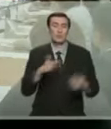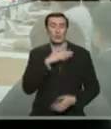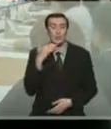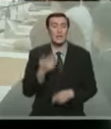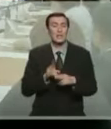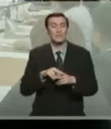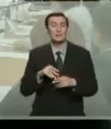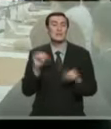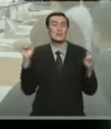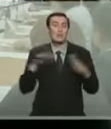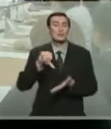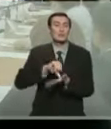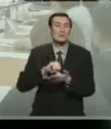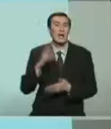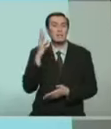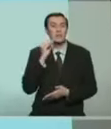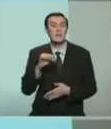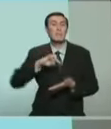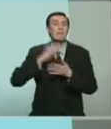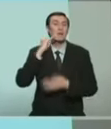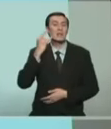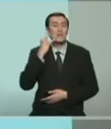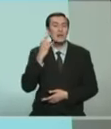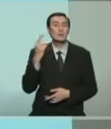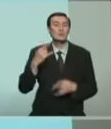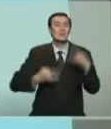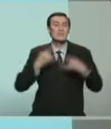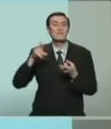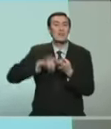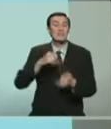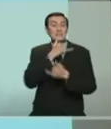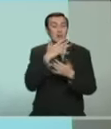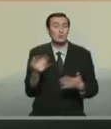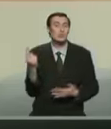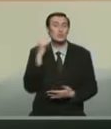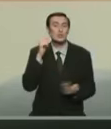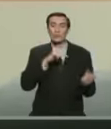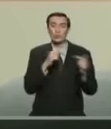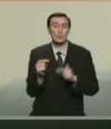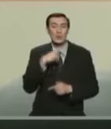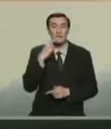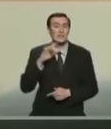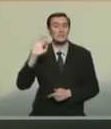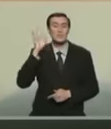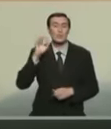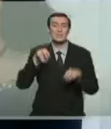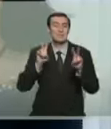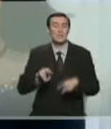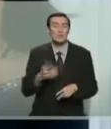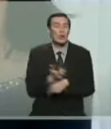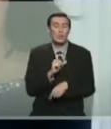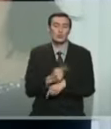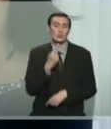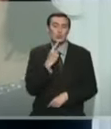раз к собранию попытались подключить Алматы и Павлодар. Настроить связь так и не удалось. Услышать друг друга, говорят психологи, сейчас вообще очень